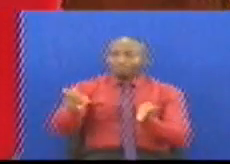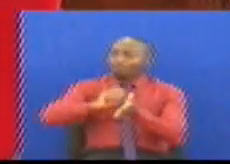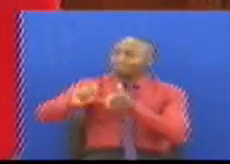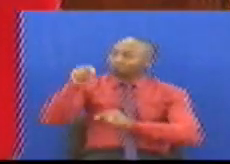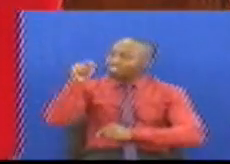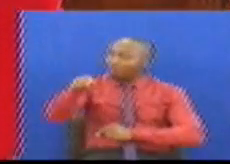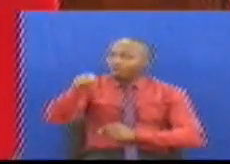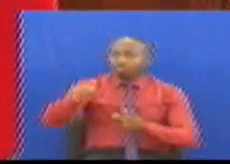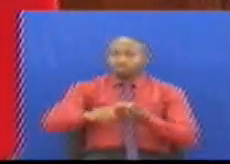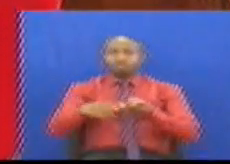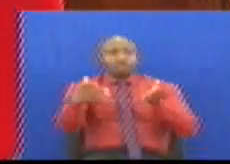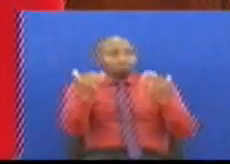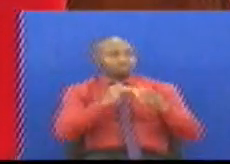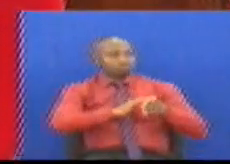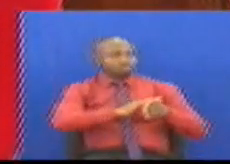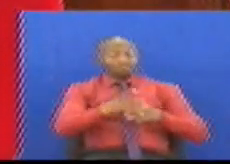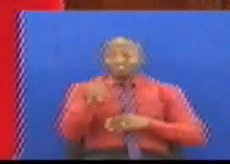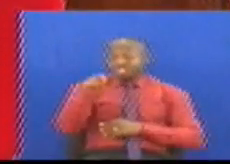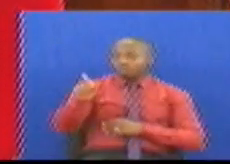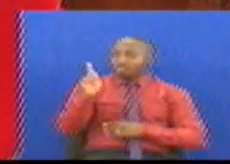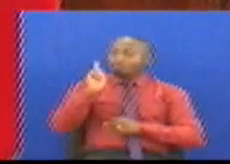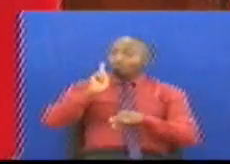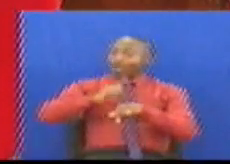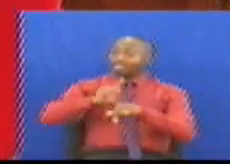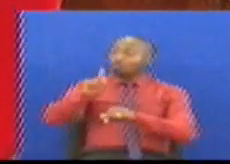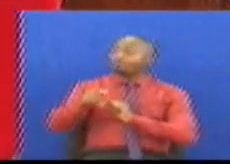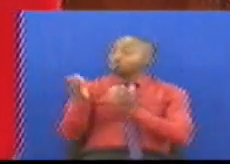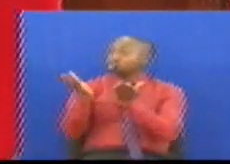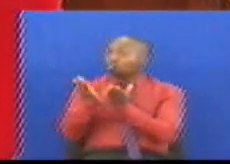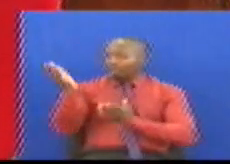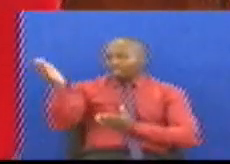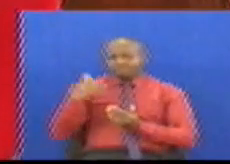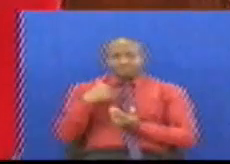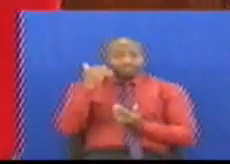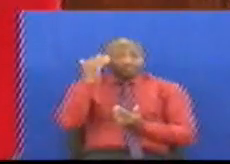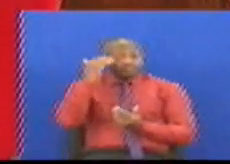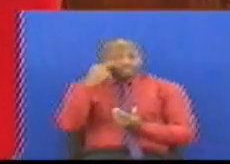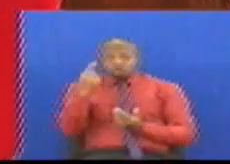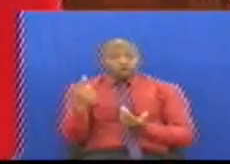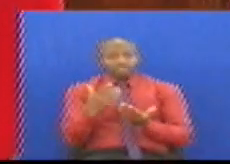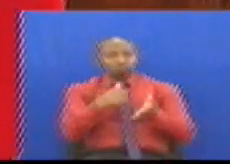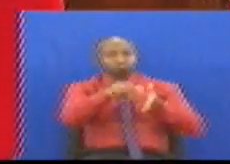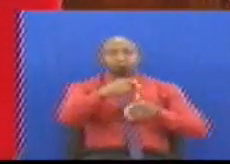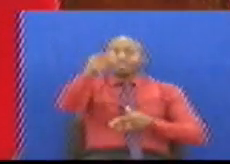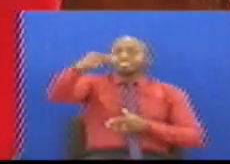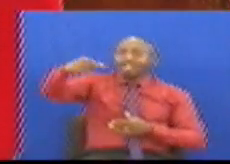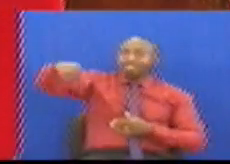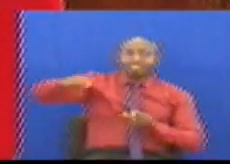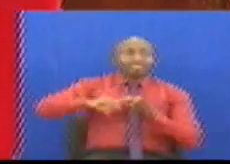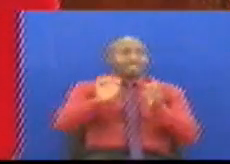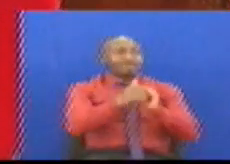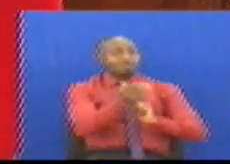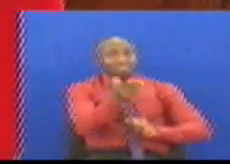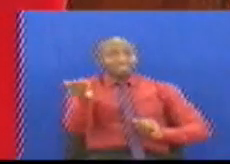ambao wangeweza kuzitumia fedha hizo wakiwa shuleni. Sidhani kama kuna haja sasa hivi tena ya kununua chaki na mambo mengine ambayo